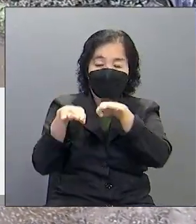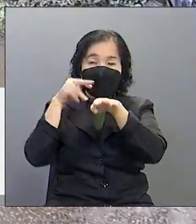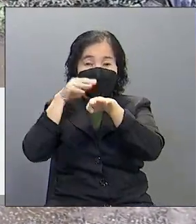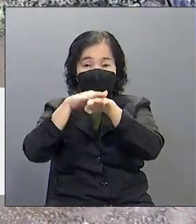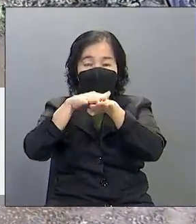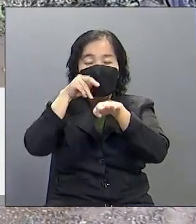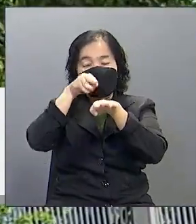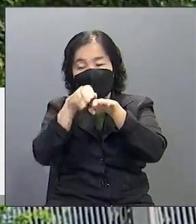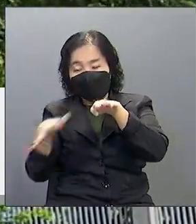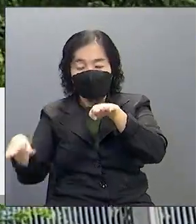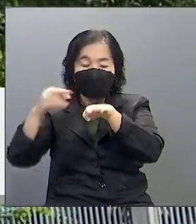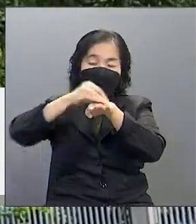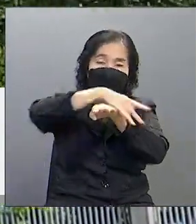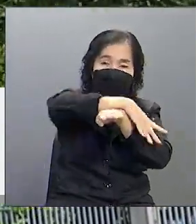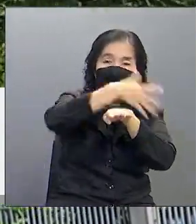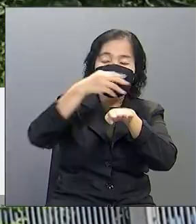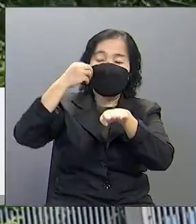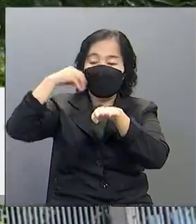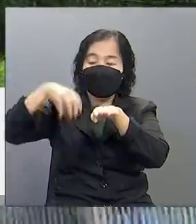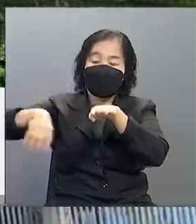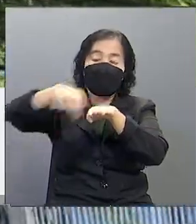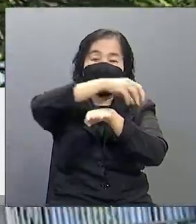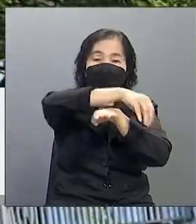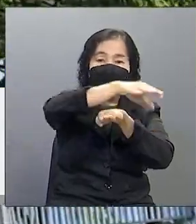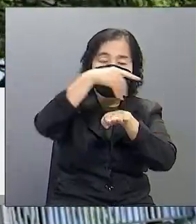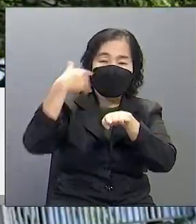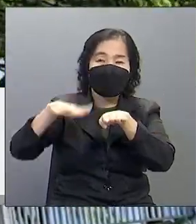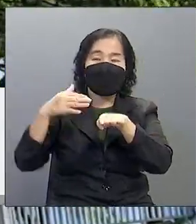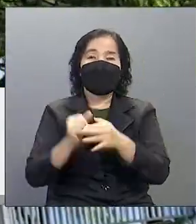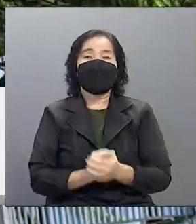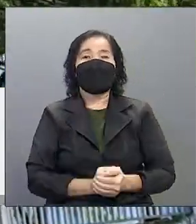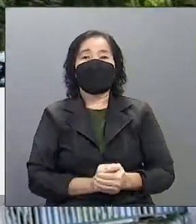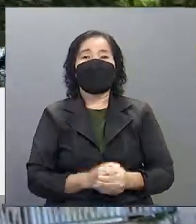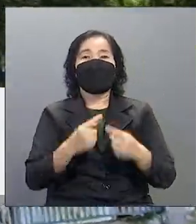พรงาม ตำบนหนองบว ถนนบ้านม่วง ตำบนบ้านดอนจำปา